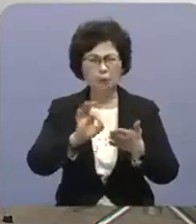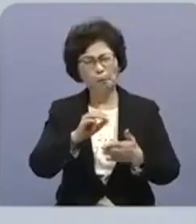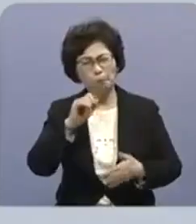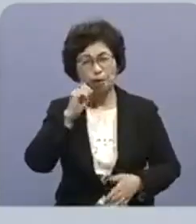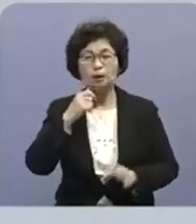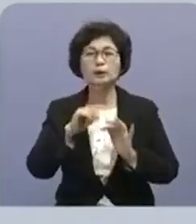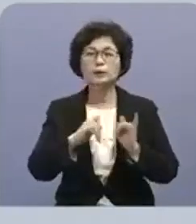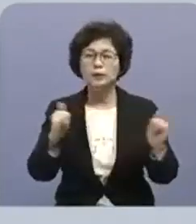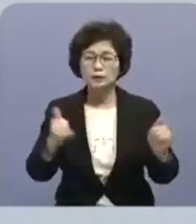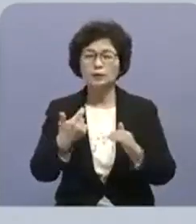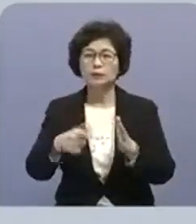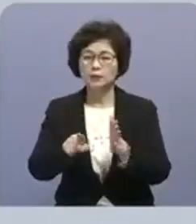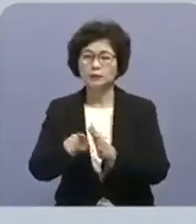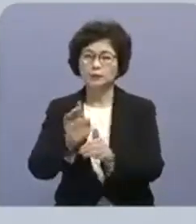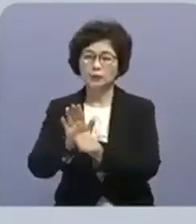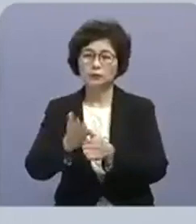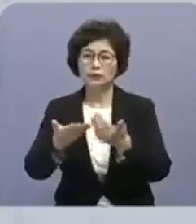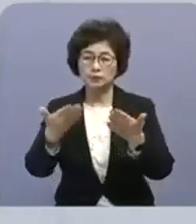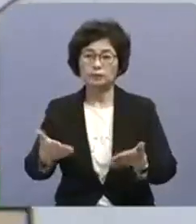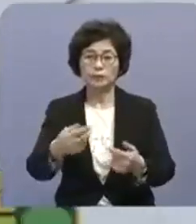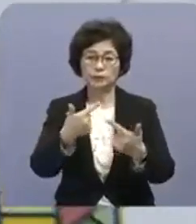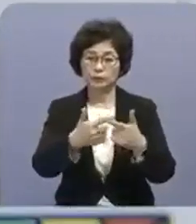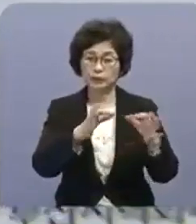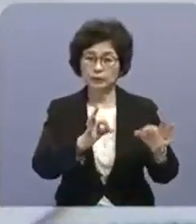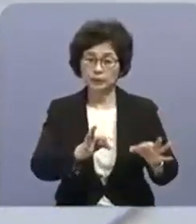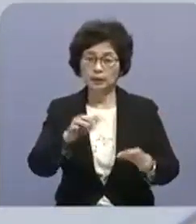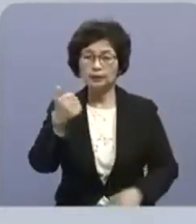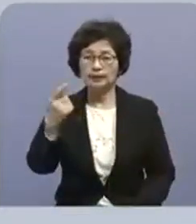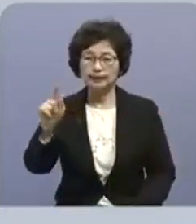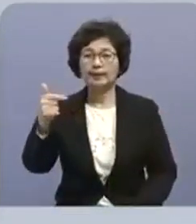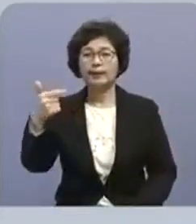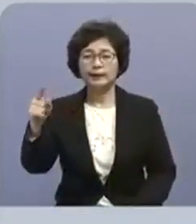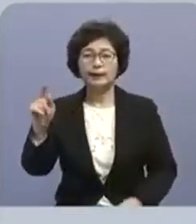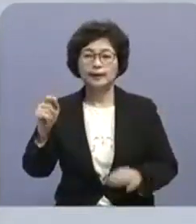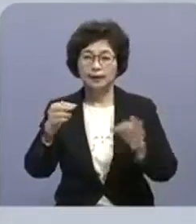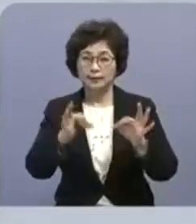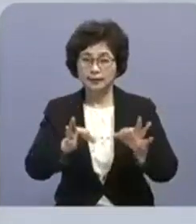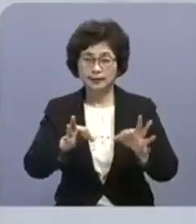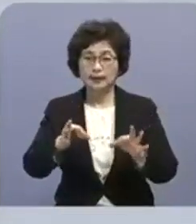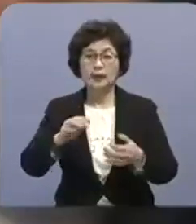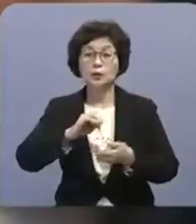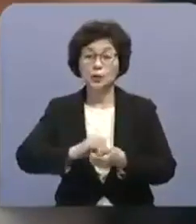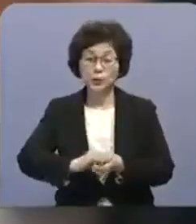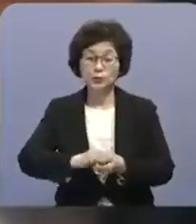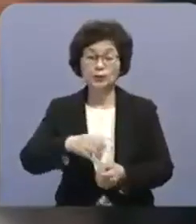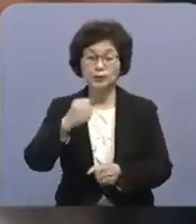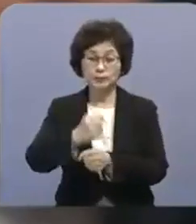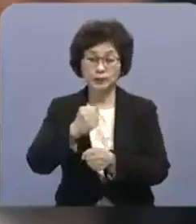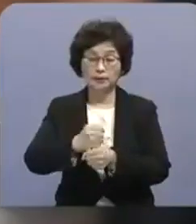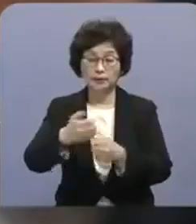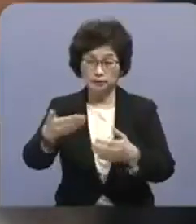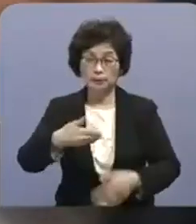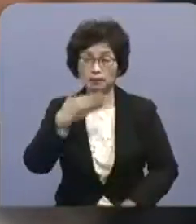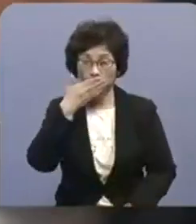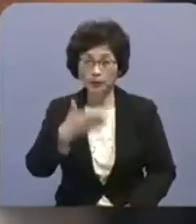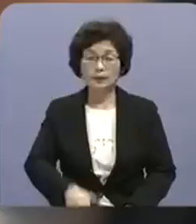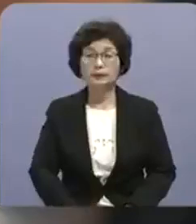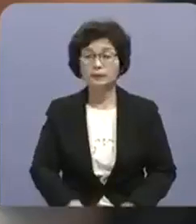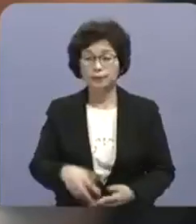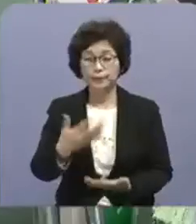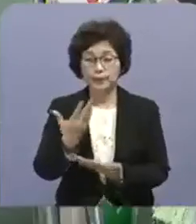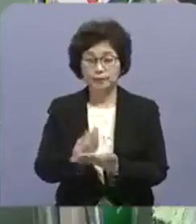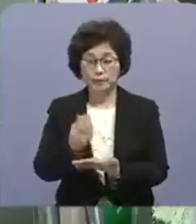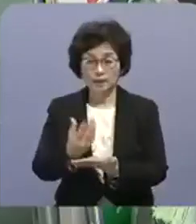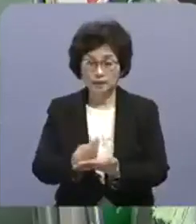강화됩니다. 부산은행과 하나 농협은행에서 체크카드를 발급받을 수 있으며 모바일 간편 결제 기능이